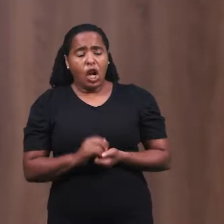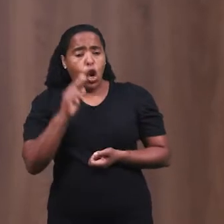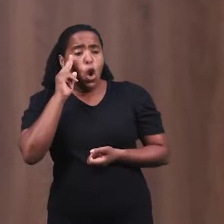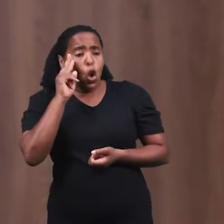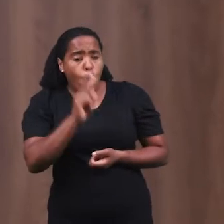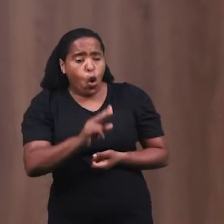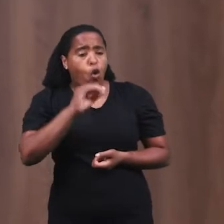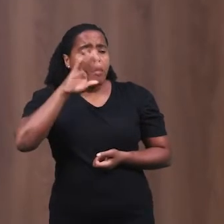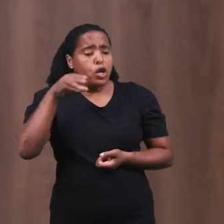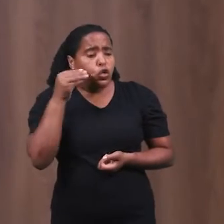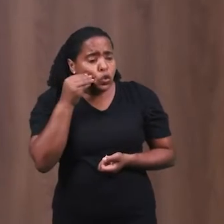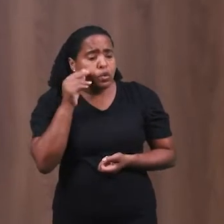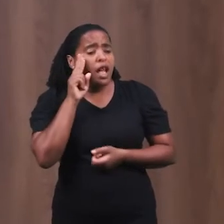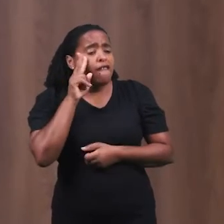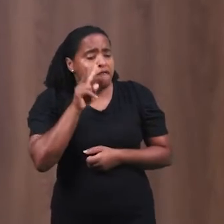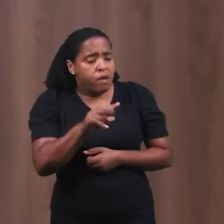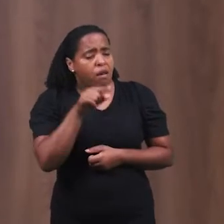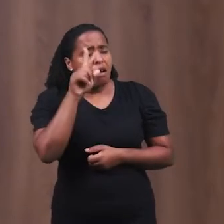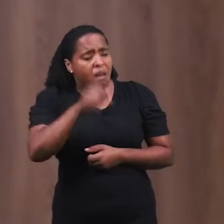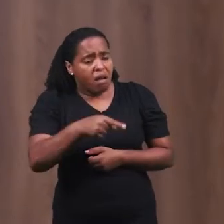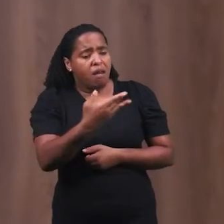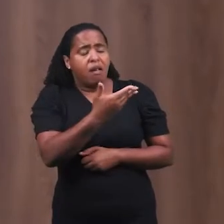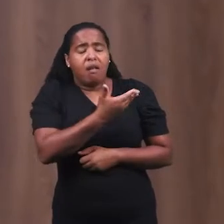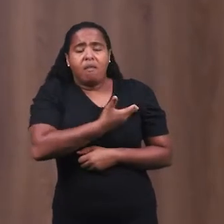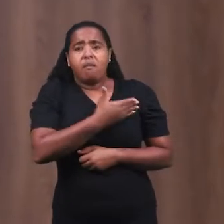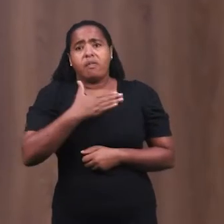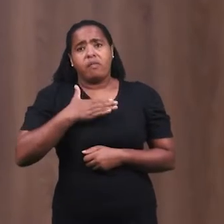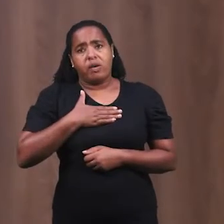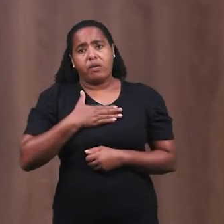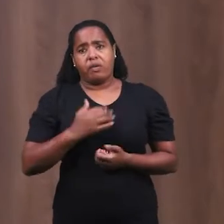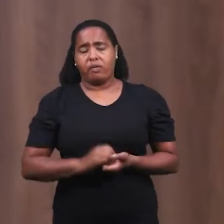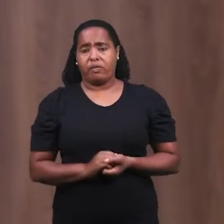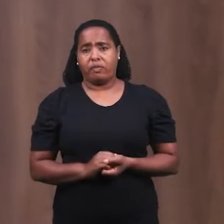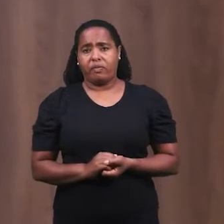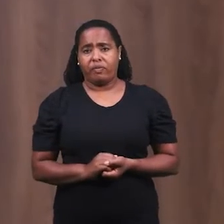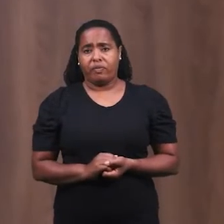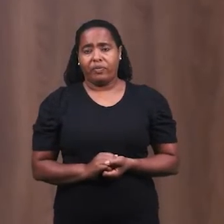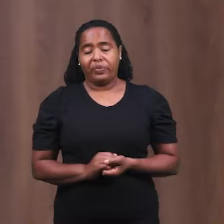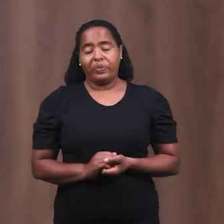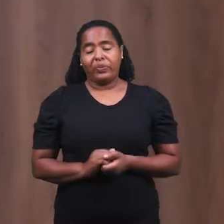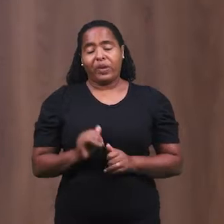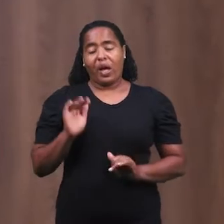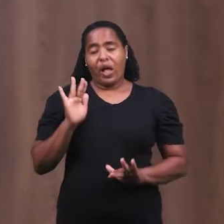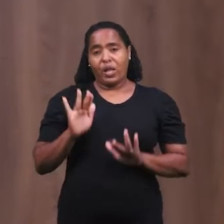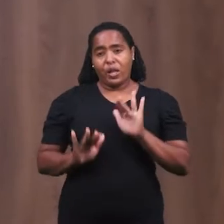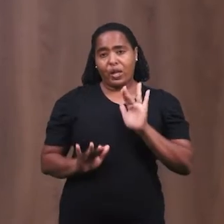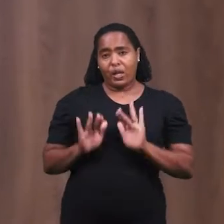Он смотрел на Иуду как на друга, потому что он сам друг человека.